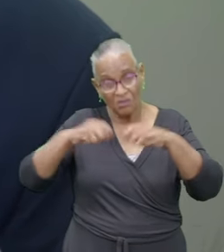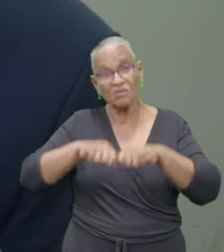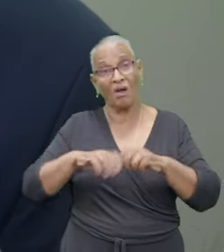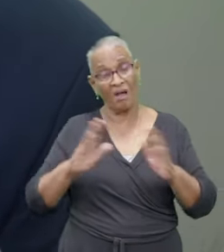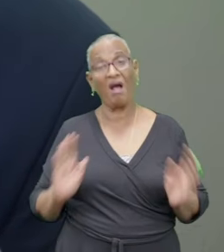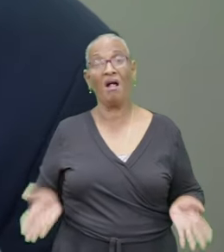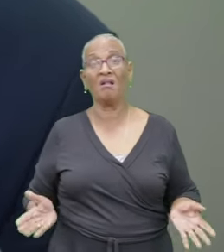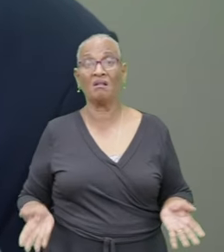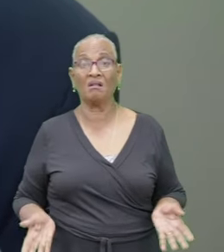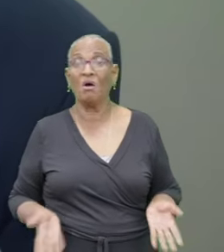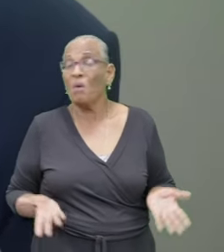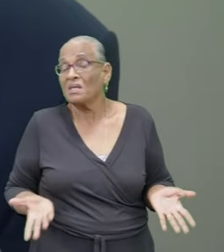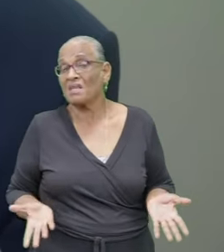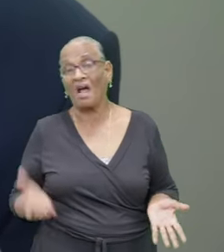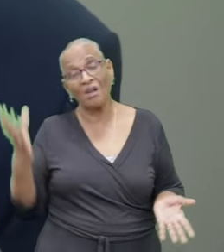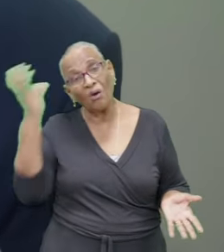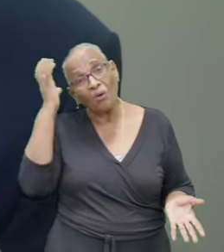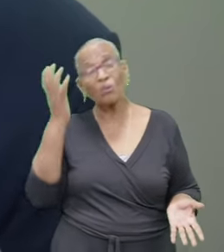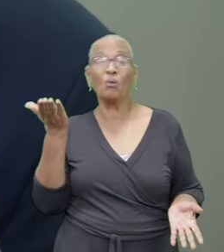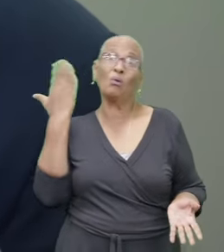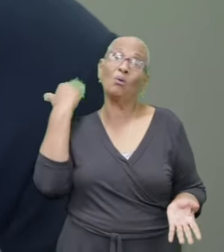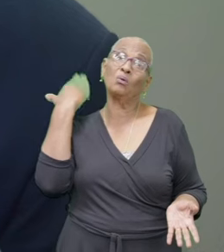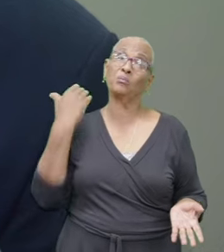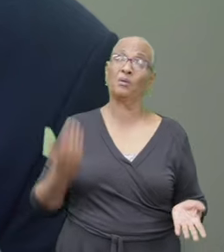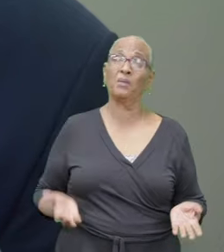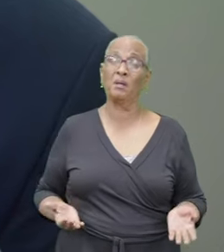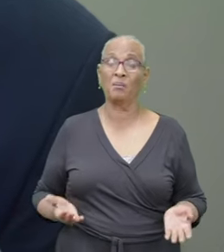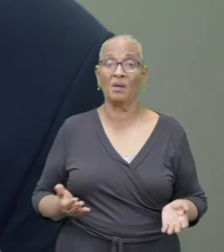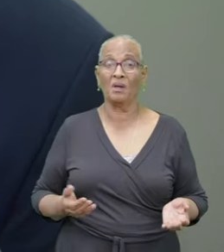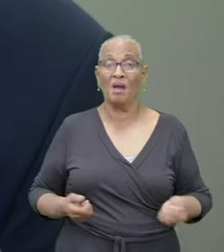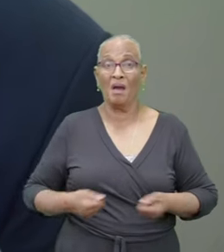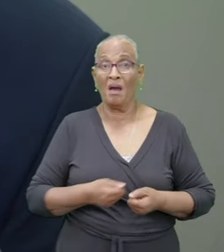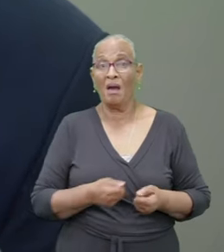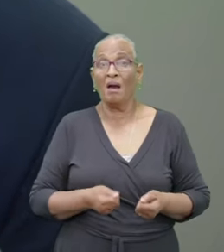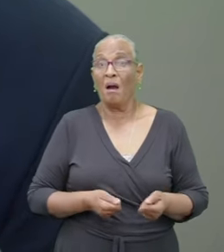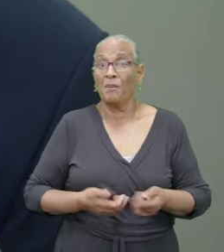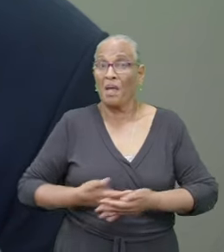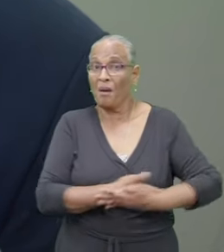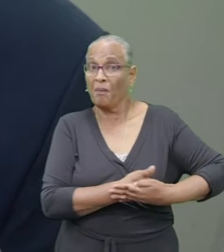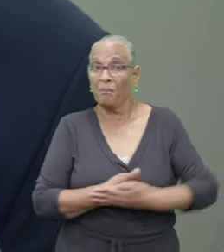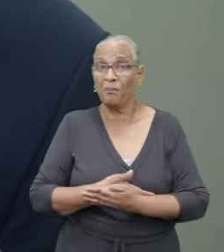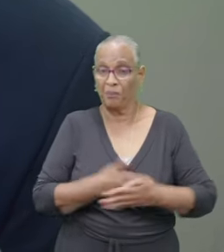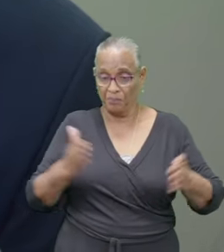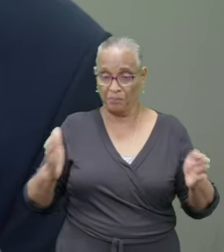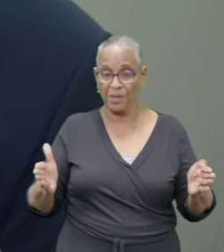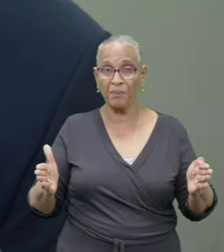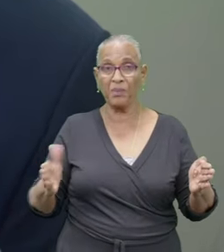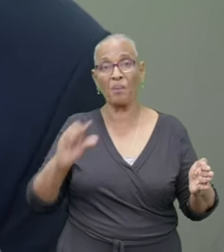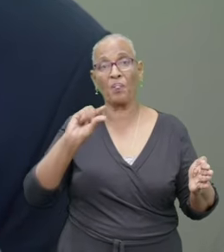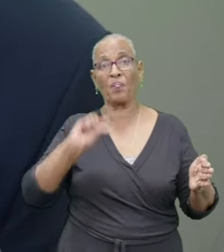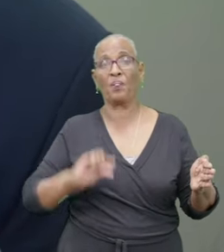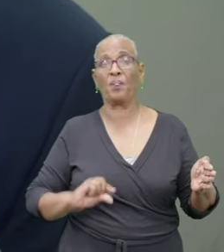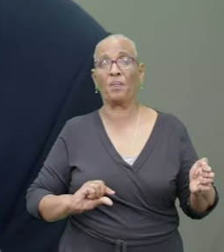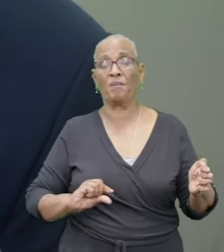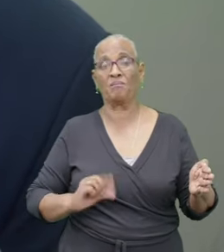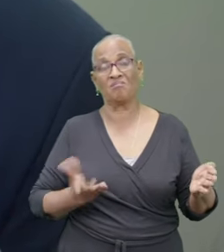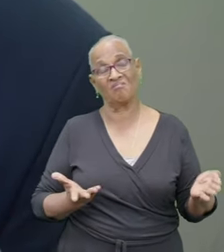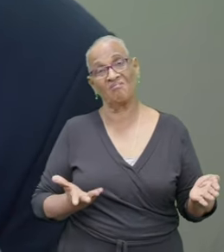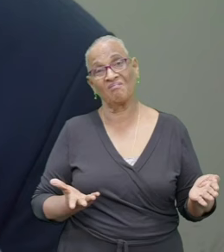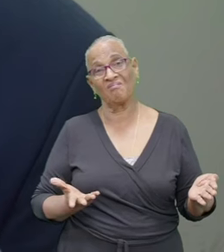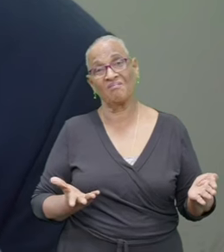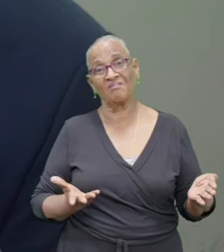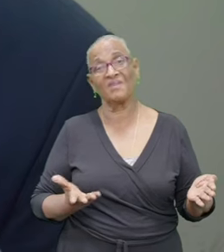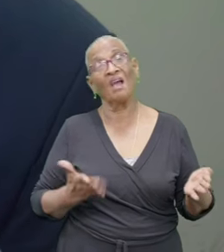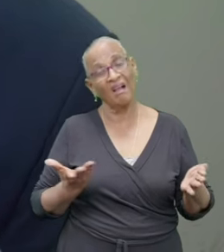de opnamecapaciteit qua bedden verminderd was. Dus dat kan enigszins weer